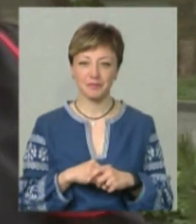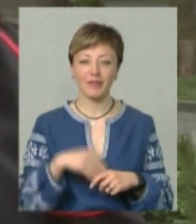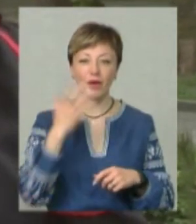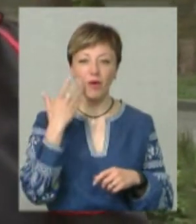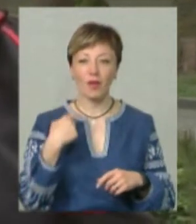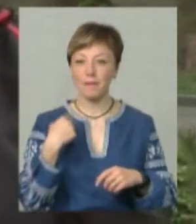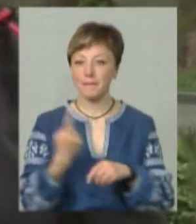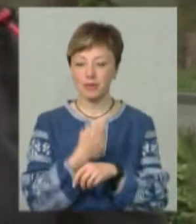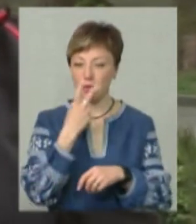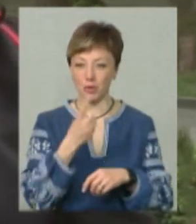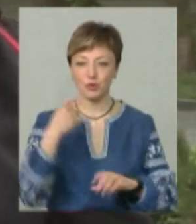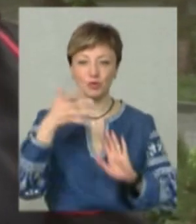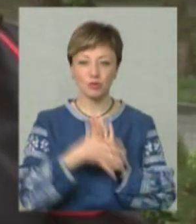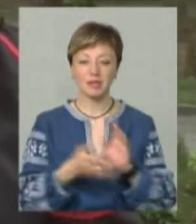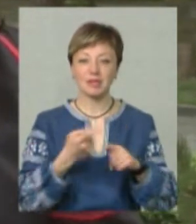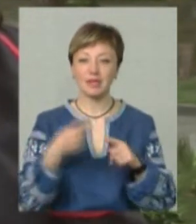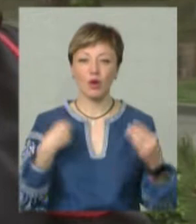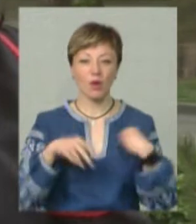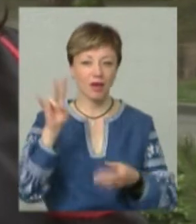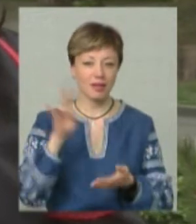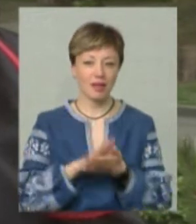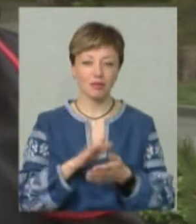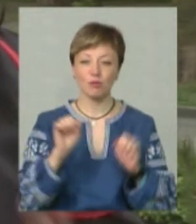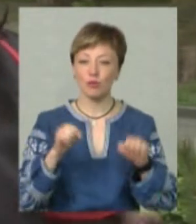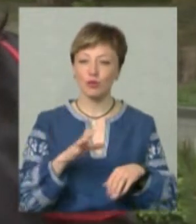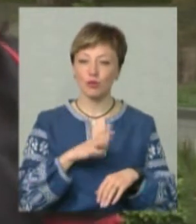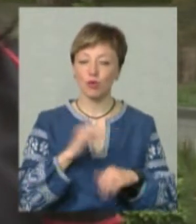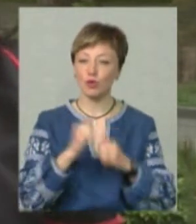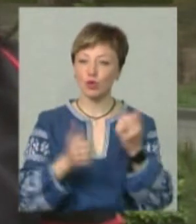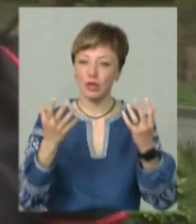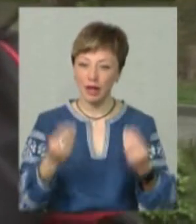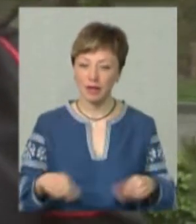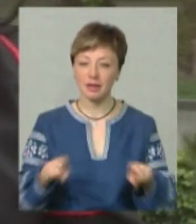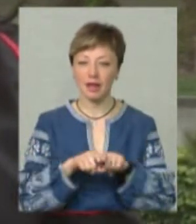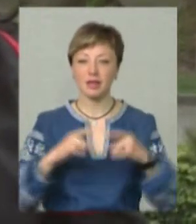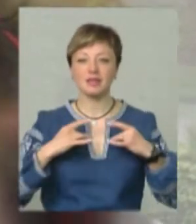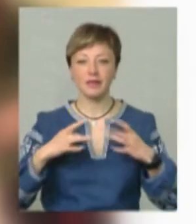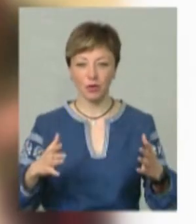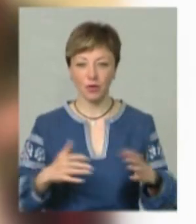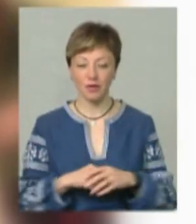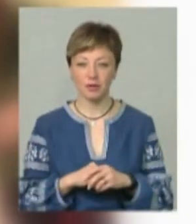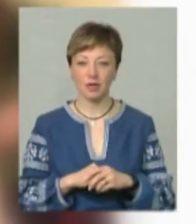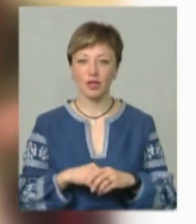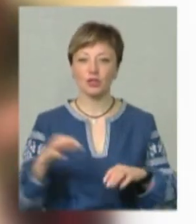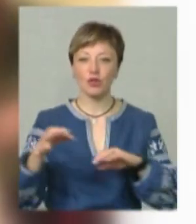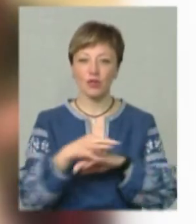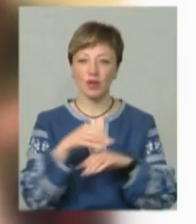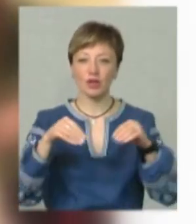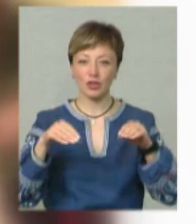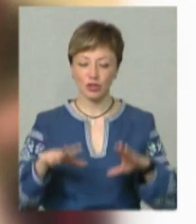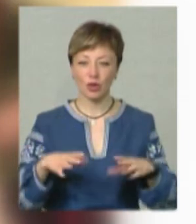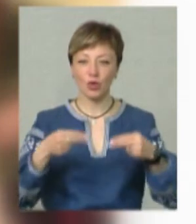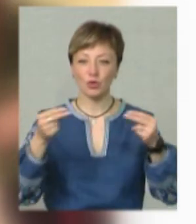раз її побачила, я зрозуміла, що це одяг не завжди. Він може бути як і повсякденний, так і святковий. Чоловіком ухвалили спільне